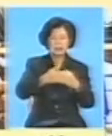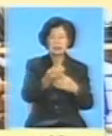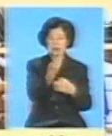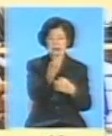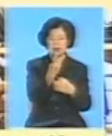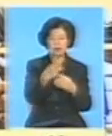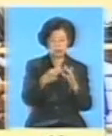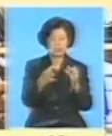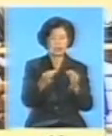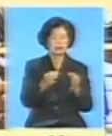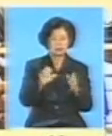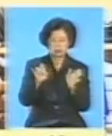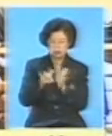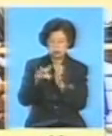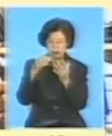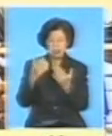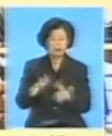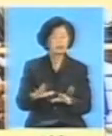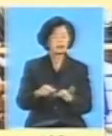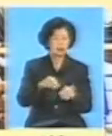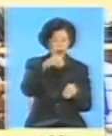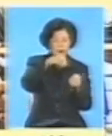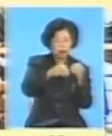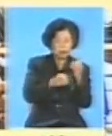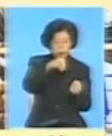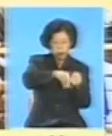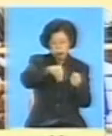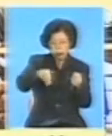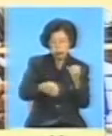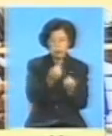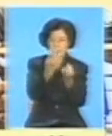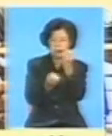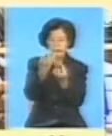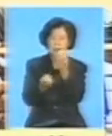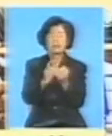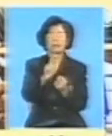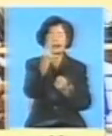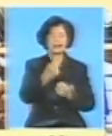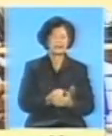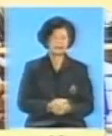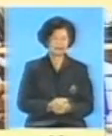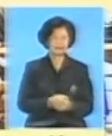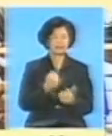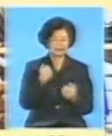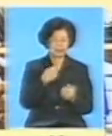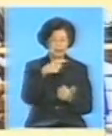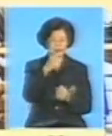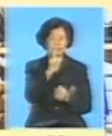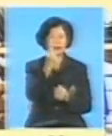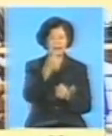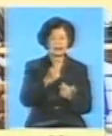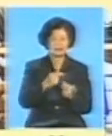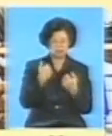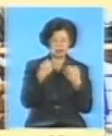ที่สุดแล้วก็ดำเนินการไปปลูกป่าเพิ่มเติมปลูกป่าเดี๋ยวผมพูดอีกทีแล้วกันนะเดี๋ยวเยอะเหมือนกันเนี่ยจำได้ป่ะ